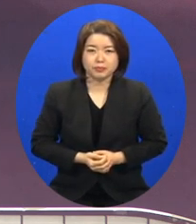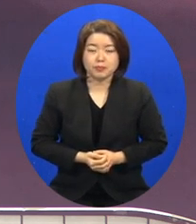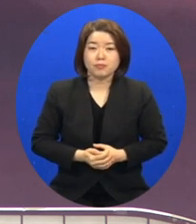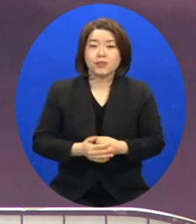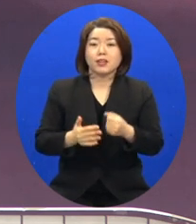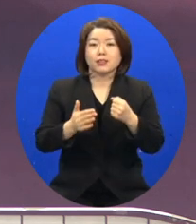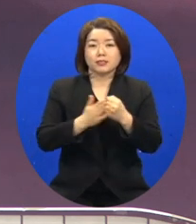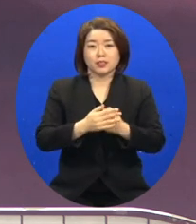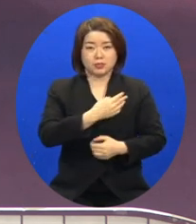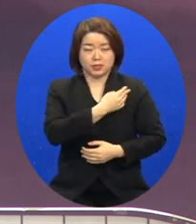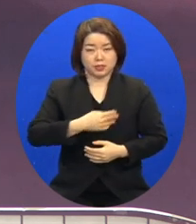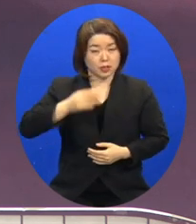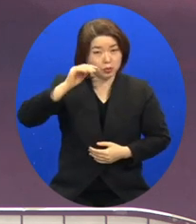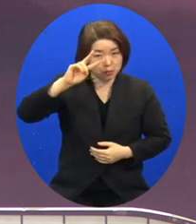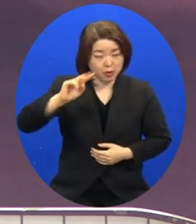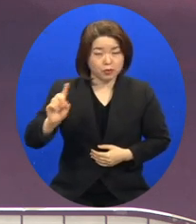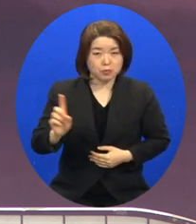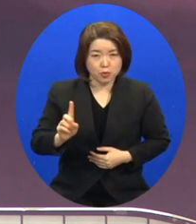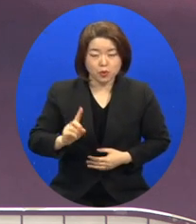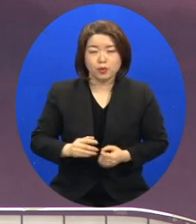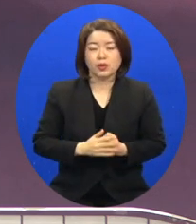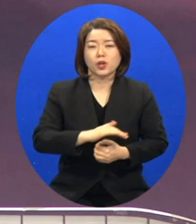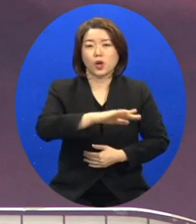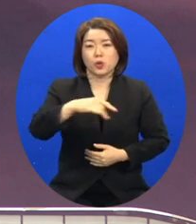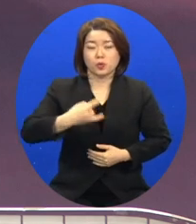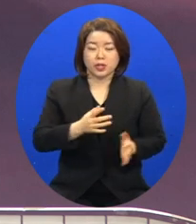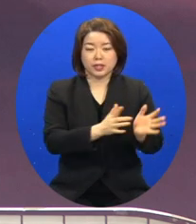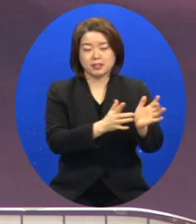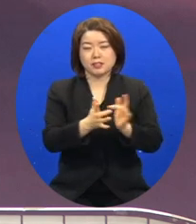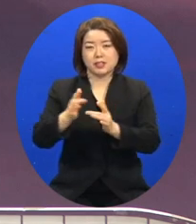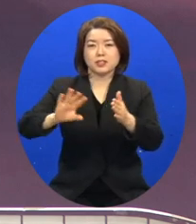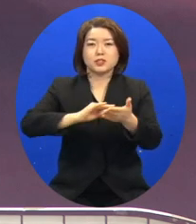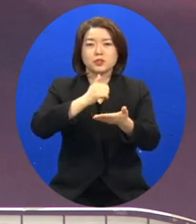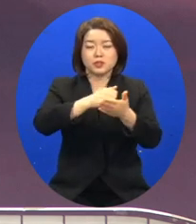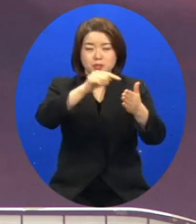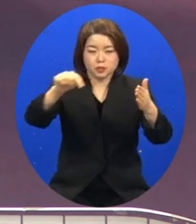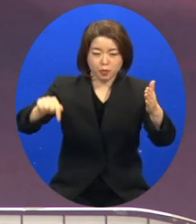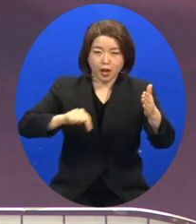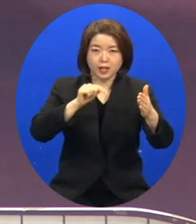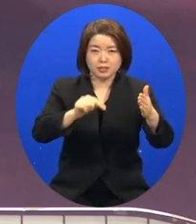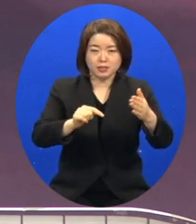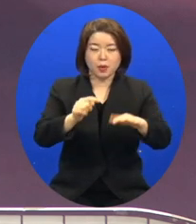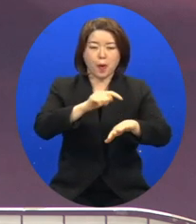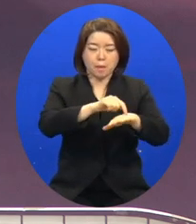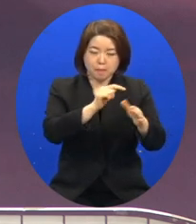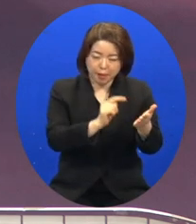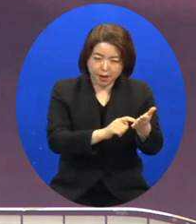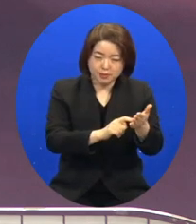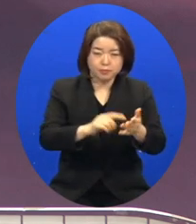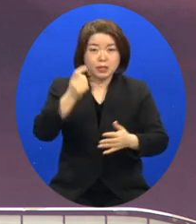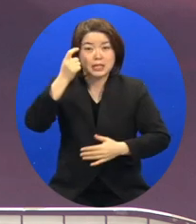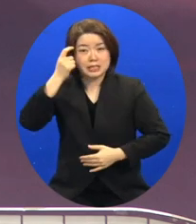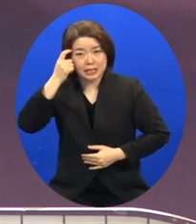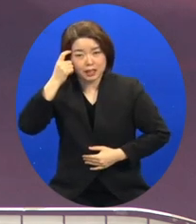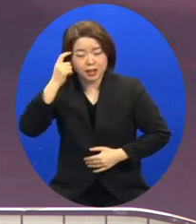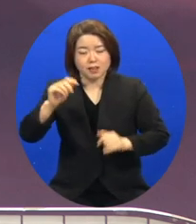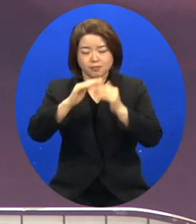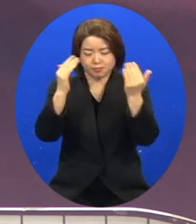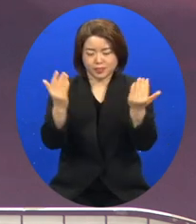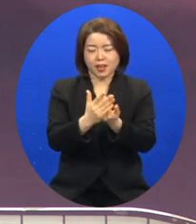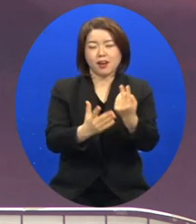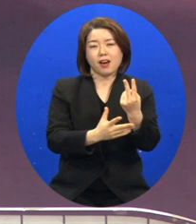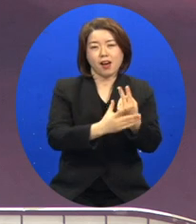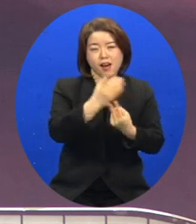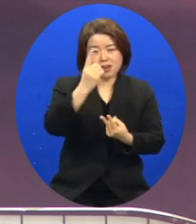그래서 사도 바울은 우리에게 예수 그리스도 안에서 마음과 생각조차도 하나가 되라고